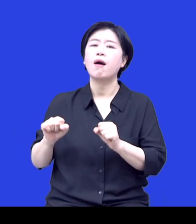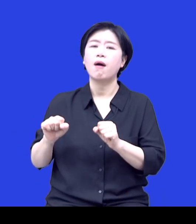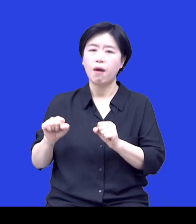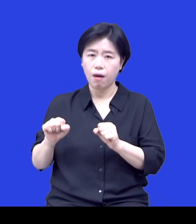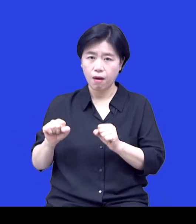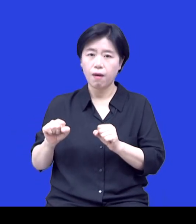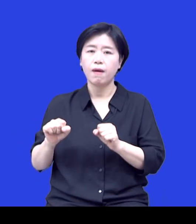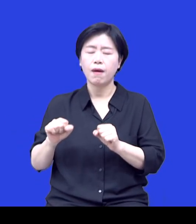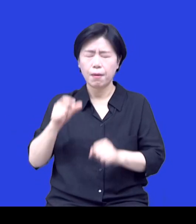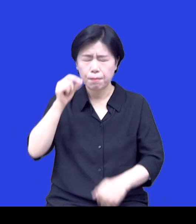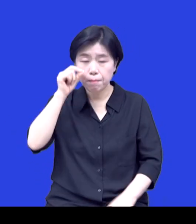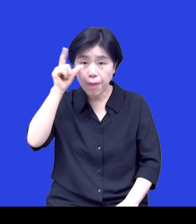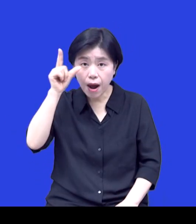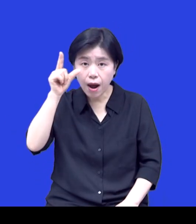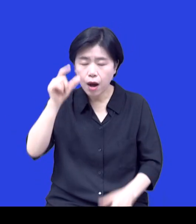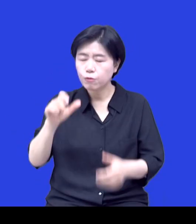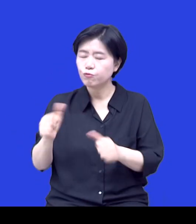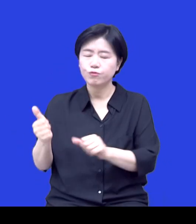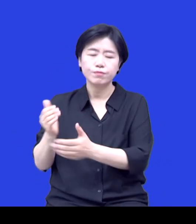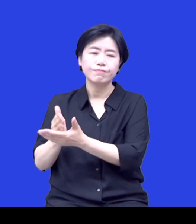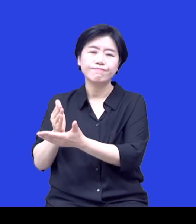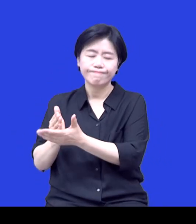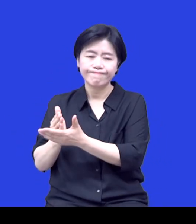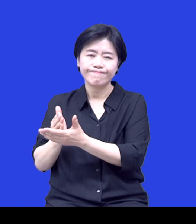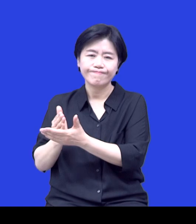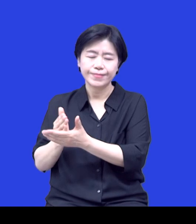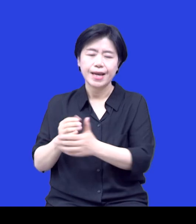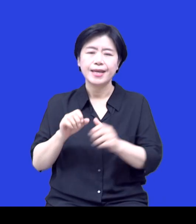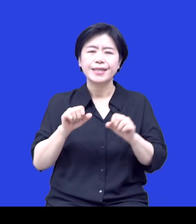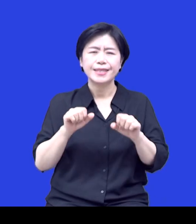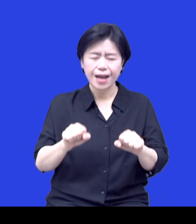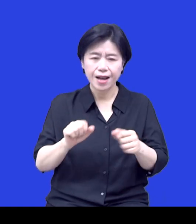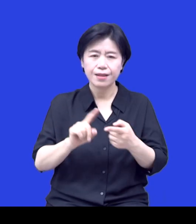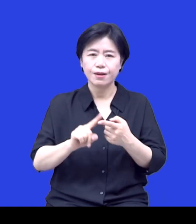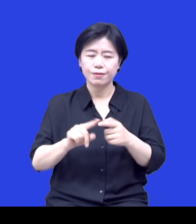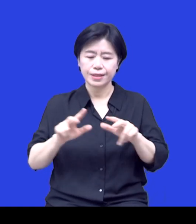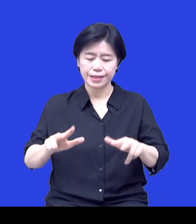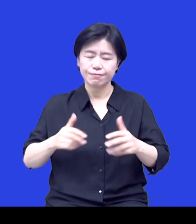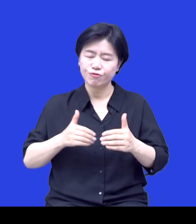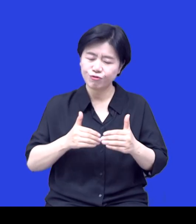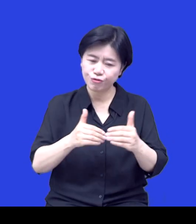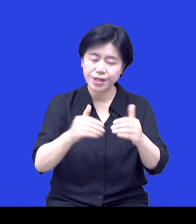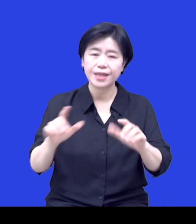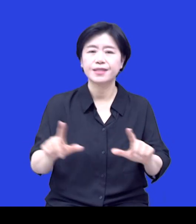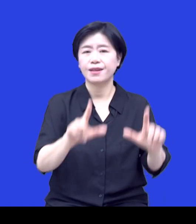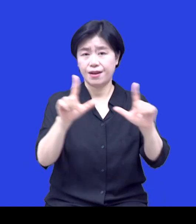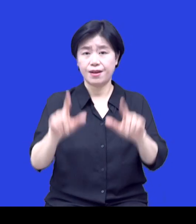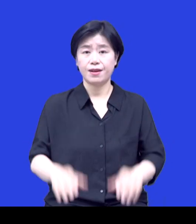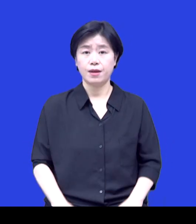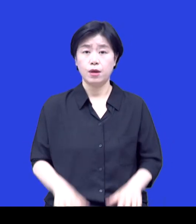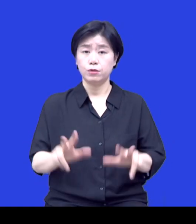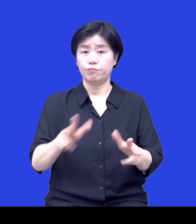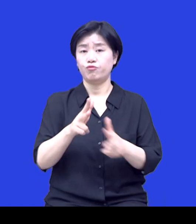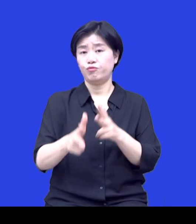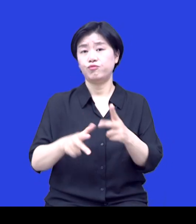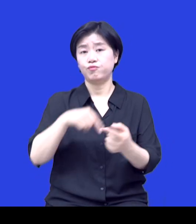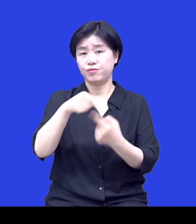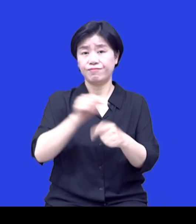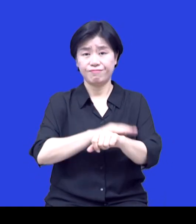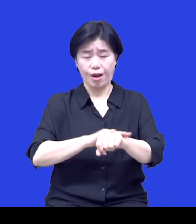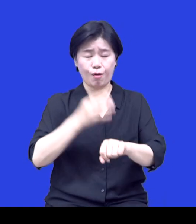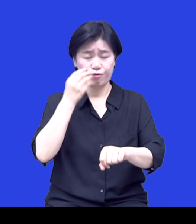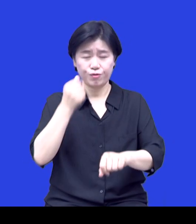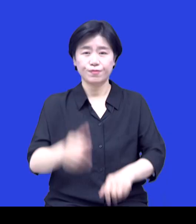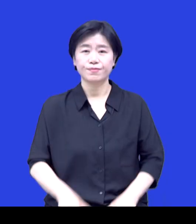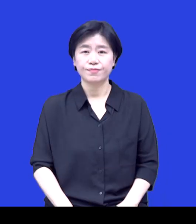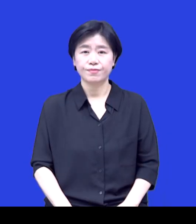아. 그리고 가정이 살아났고, 그리고 지금은 건실하게 생활하고 있는데, 네. 제가 8년 전에